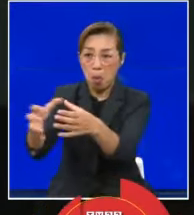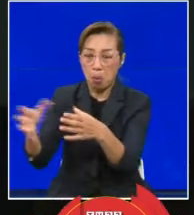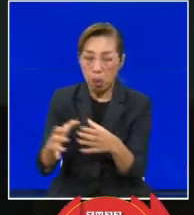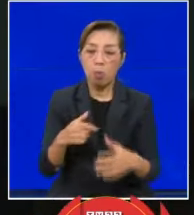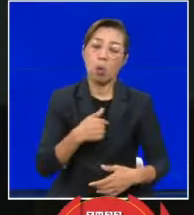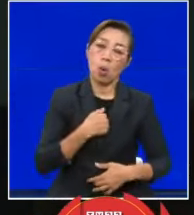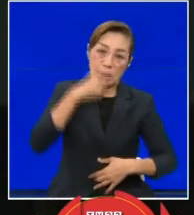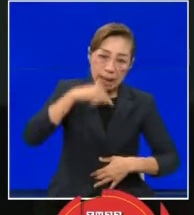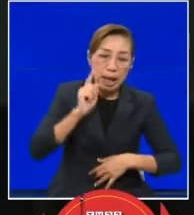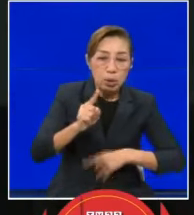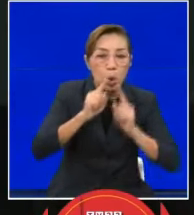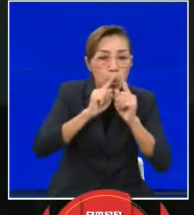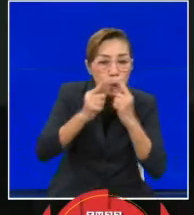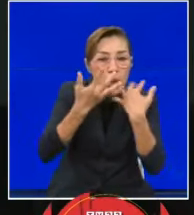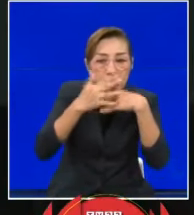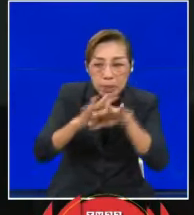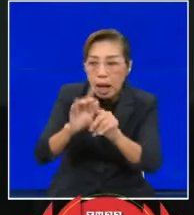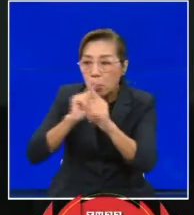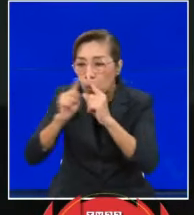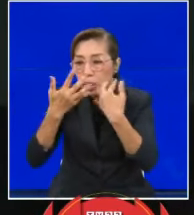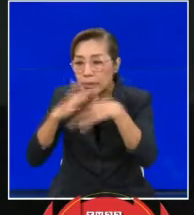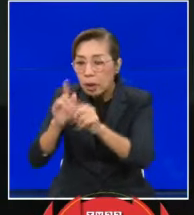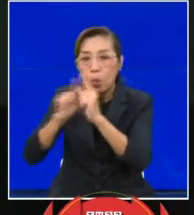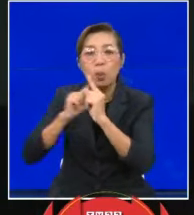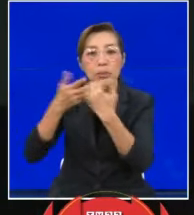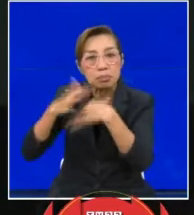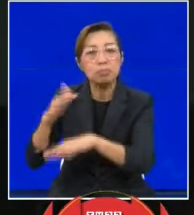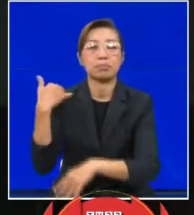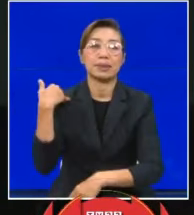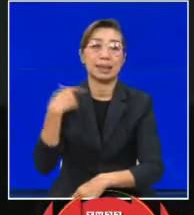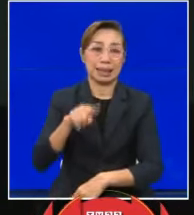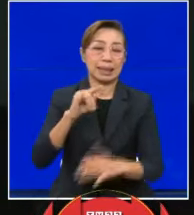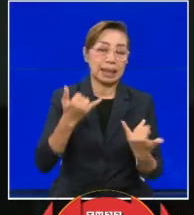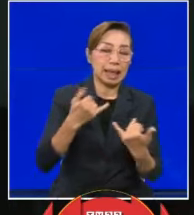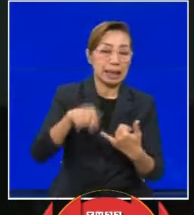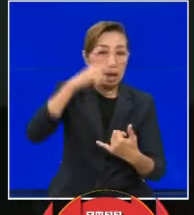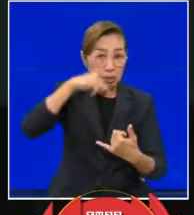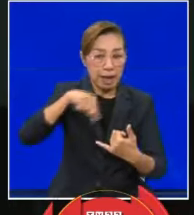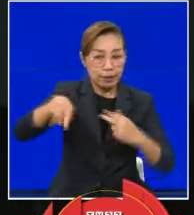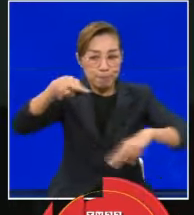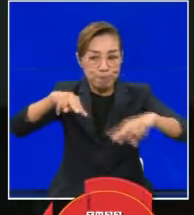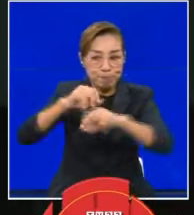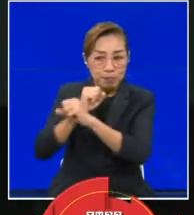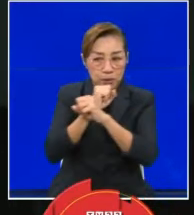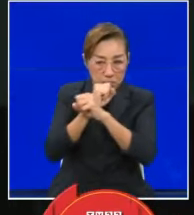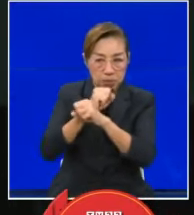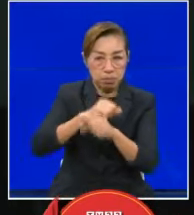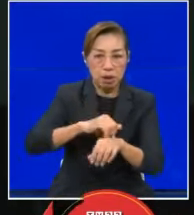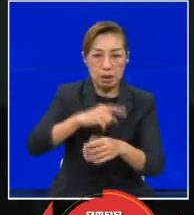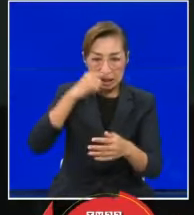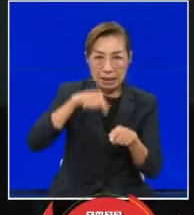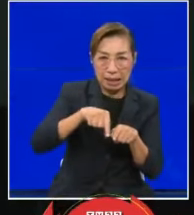มันก็มีหลายกลุ่มแล้วก็รัฐบาลก็ยังควบคุมได้อยู่ในพื้นที่หนึ่งแล้ว